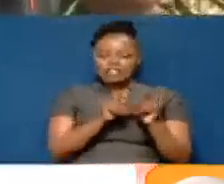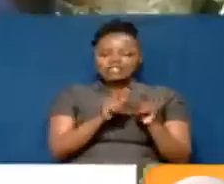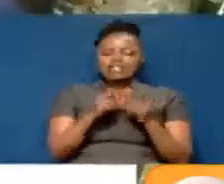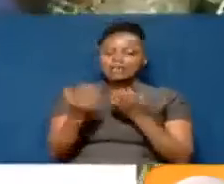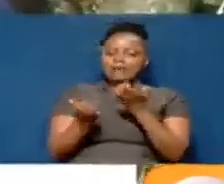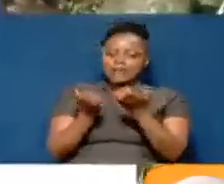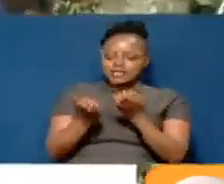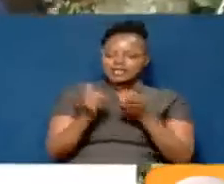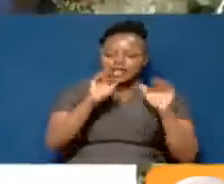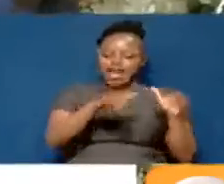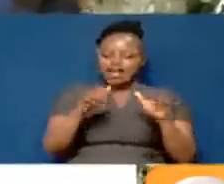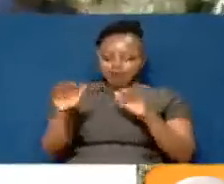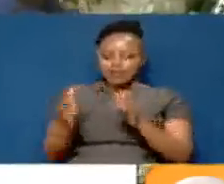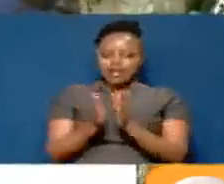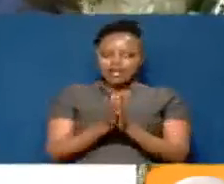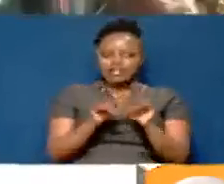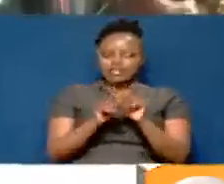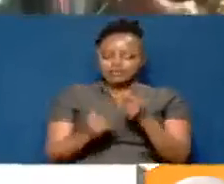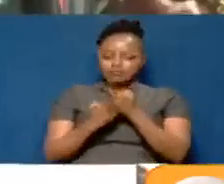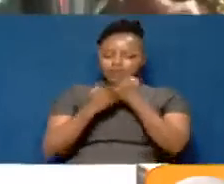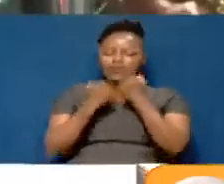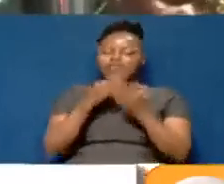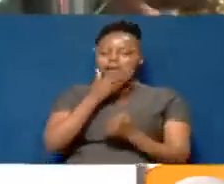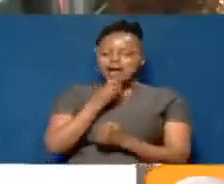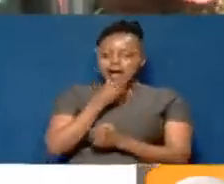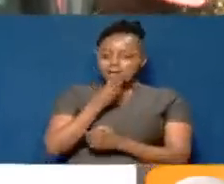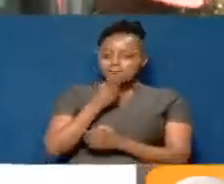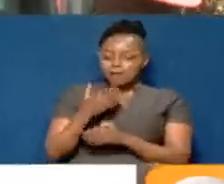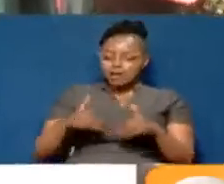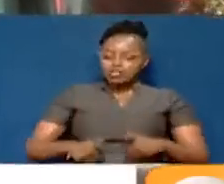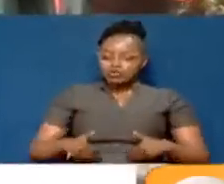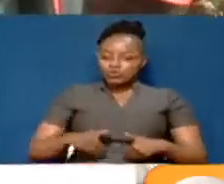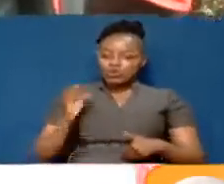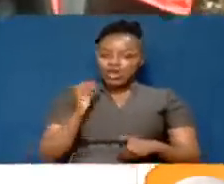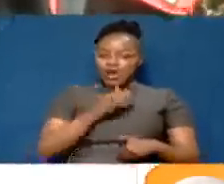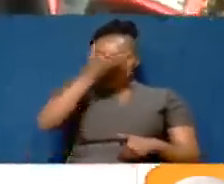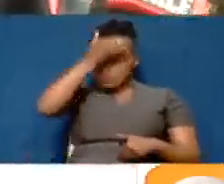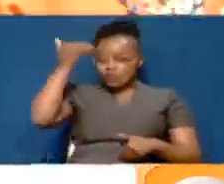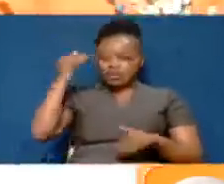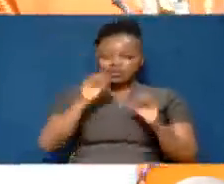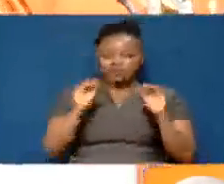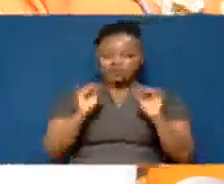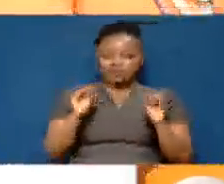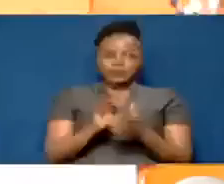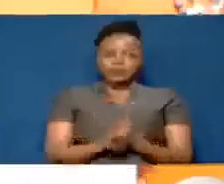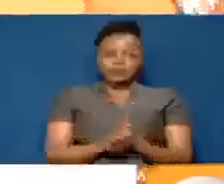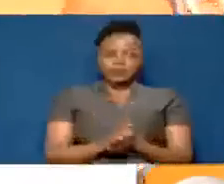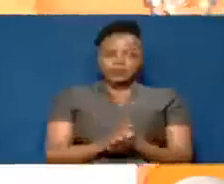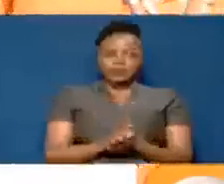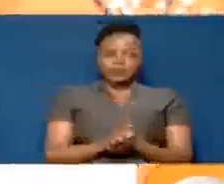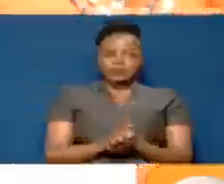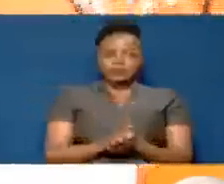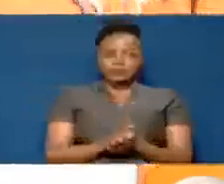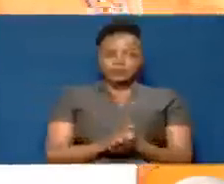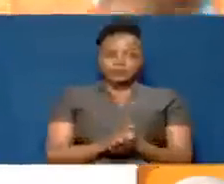business. Ikisimama hapo na baba, mambo ya vijana wangu haita sahaulika. Raila